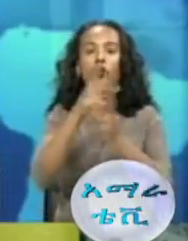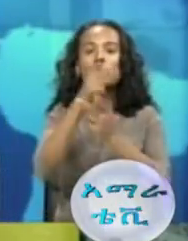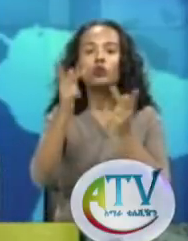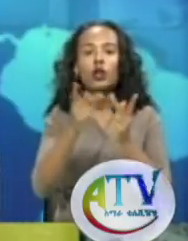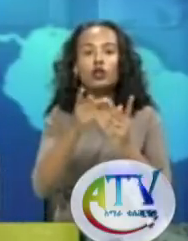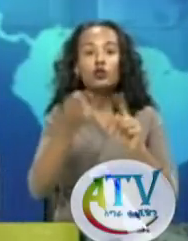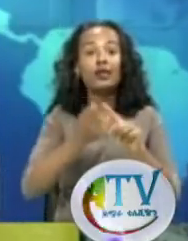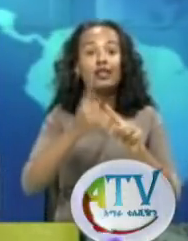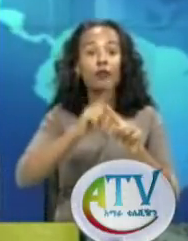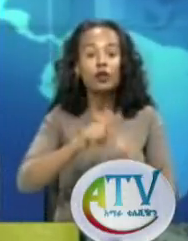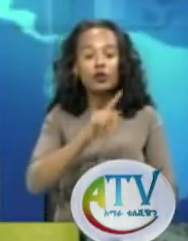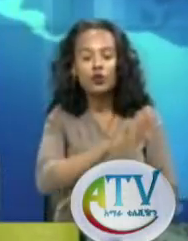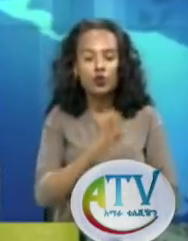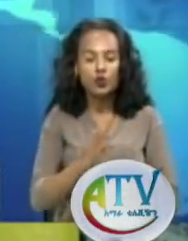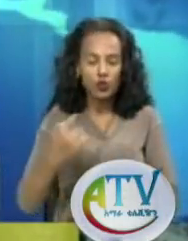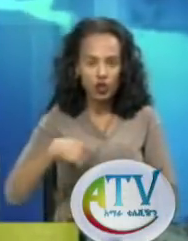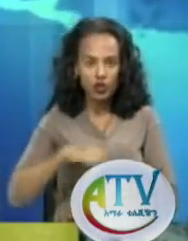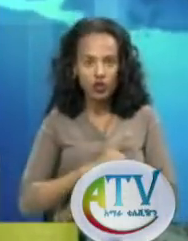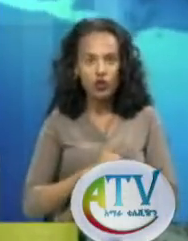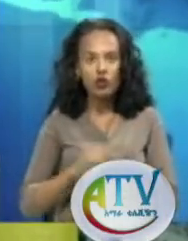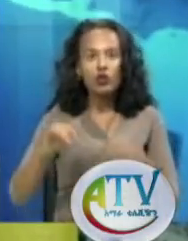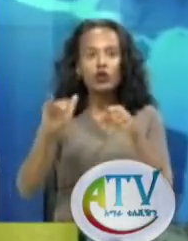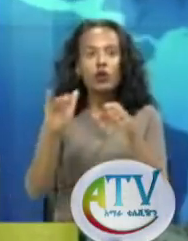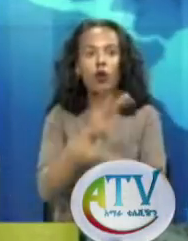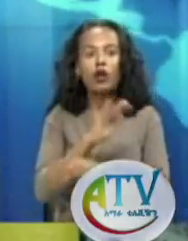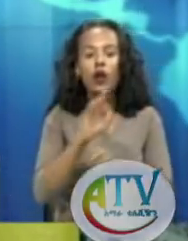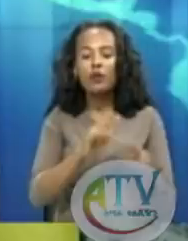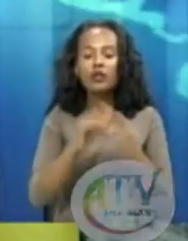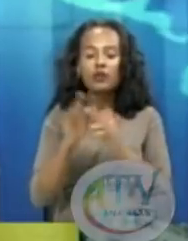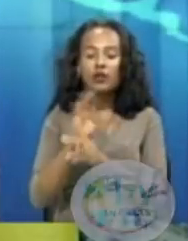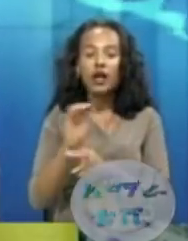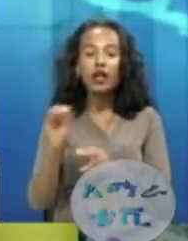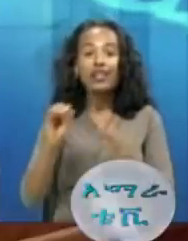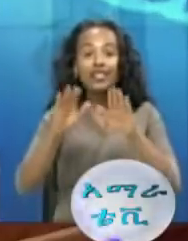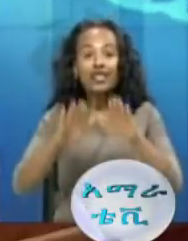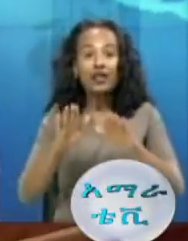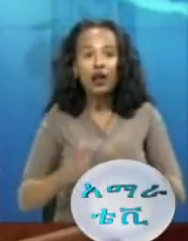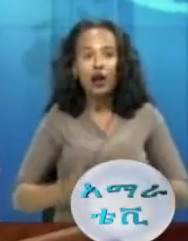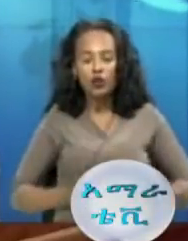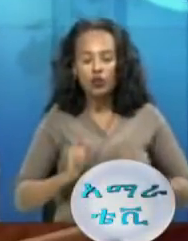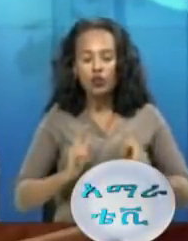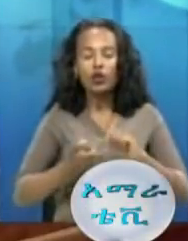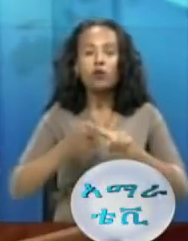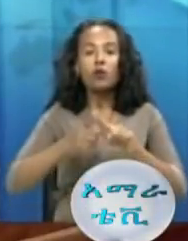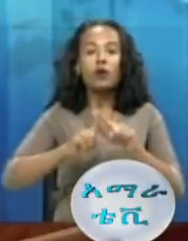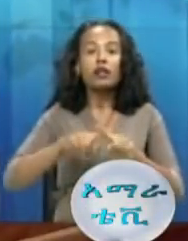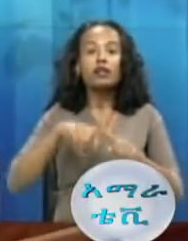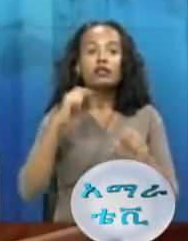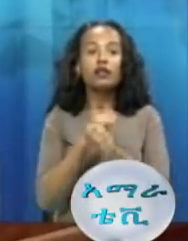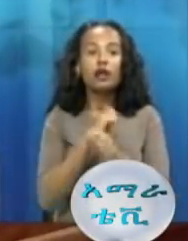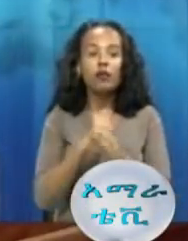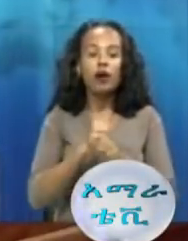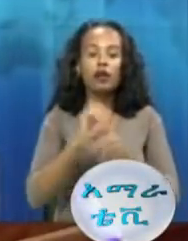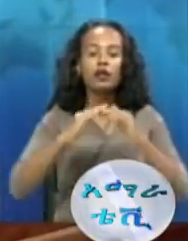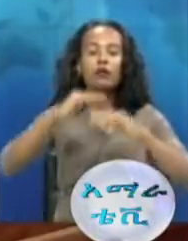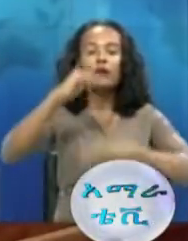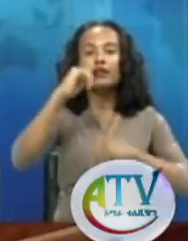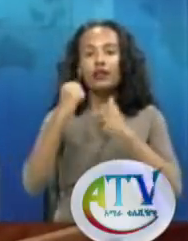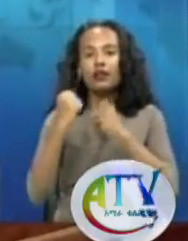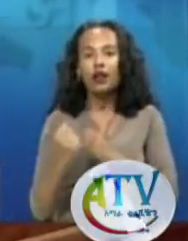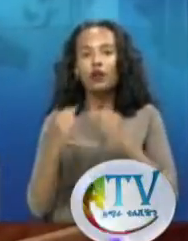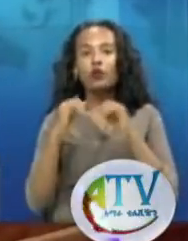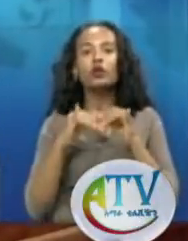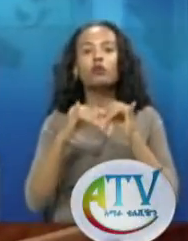የተመለሱ ዜጎቻችን ወደ ተሟላ መደበኛና የተረጋጋ ኑሮ የመመለስ ተግባር ይበልጥ ተጠናክሮ